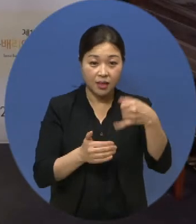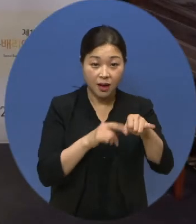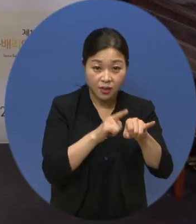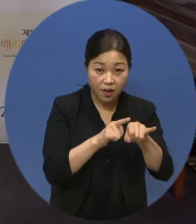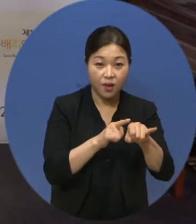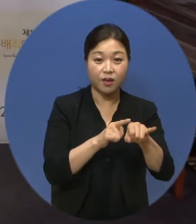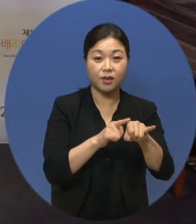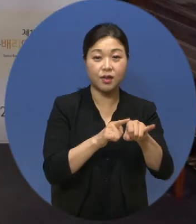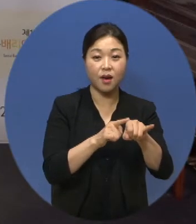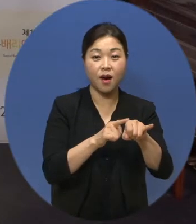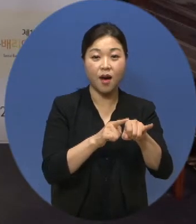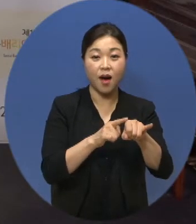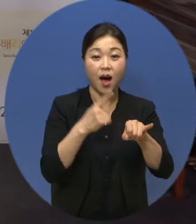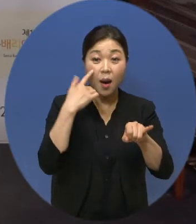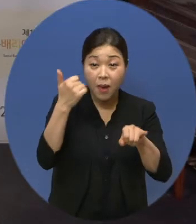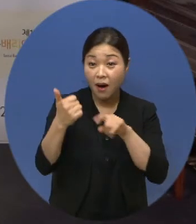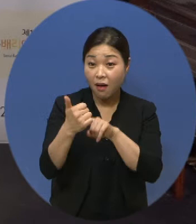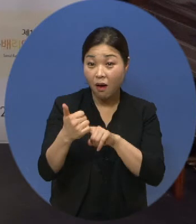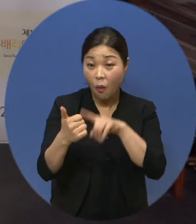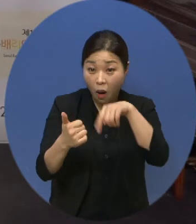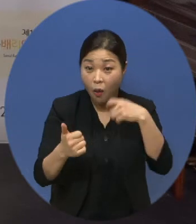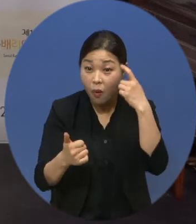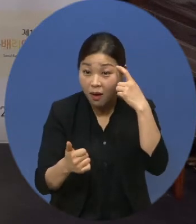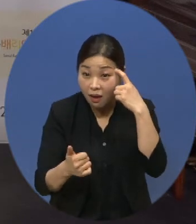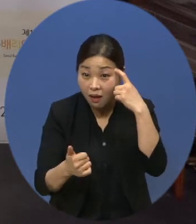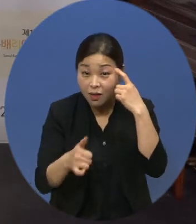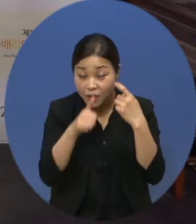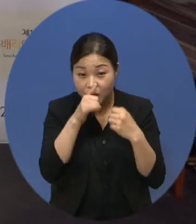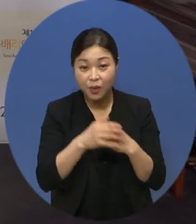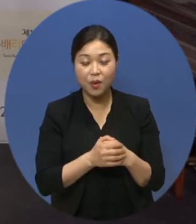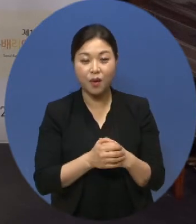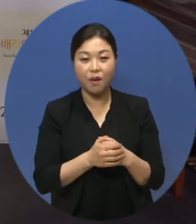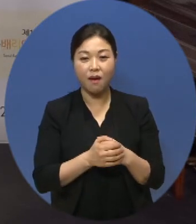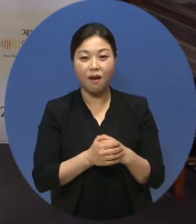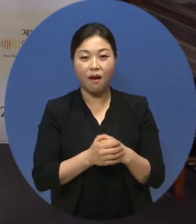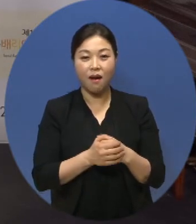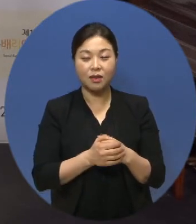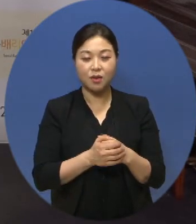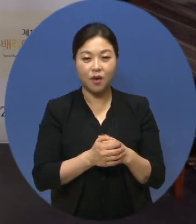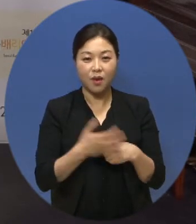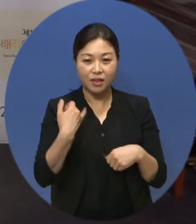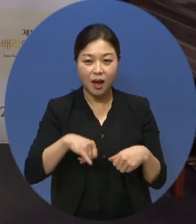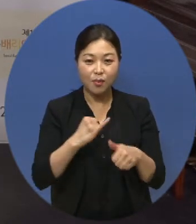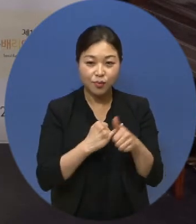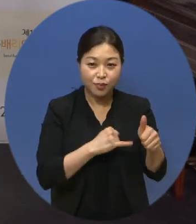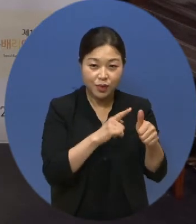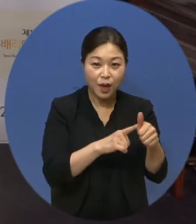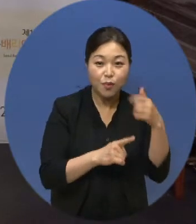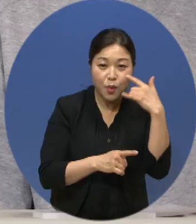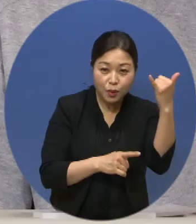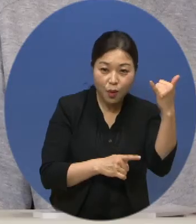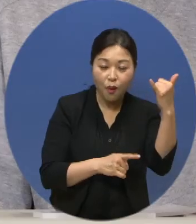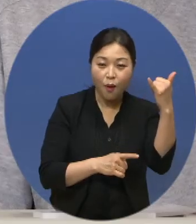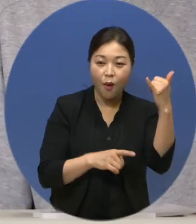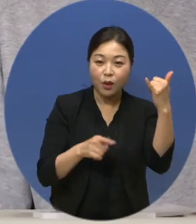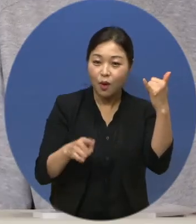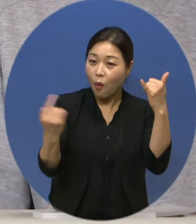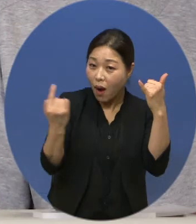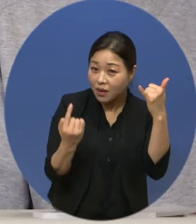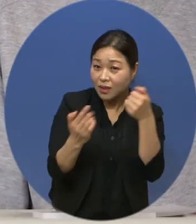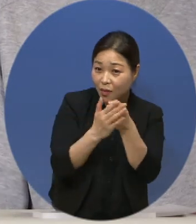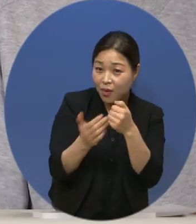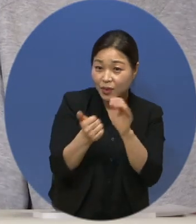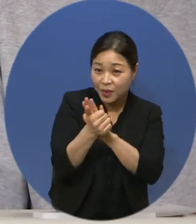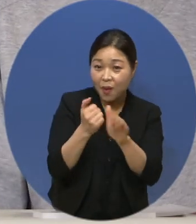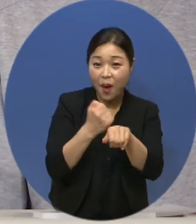데리고 와가지고 왜 왔냐고 하고, 또 사돈 나름대로 이제 오셨으니까 대접은 해야 되고, 뭔가 그런